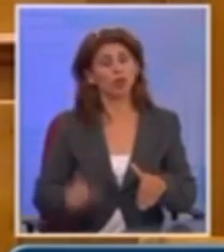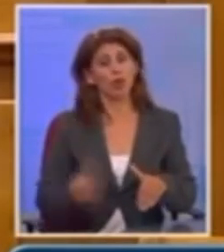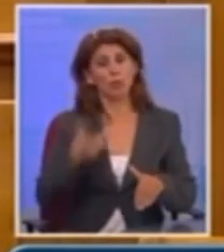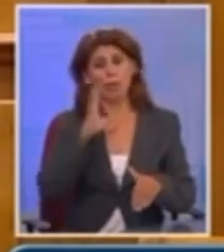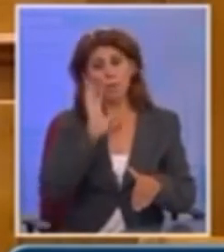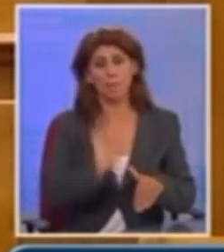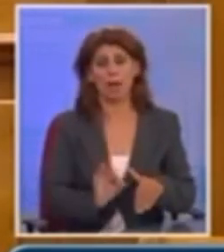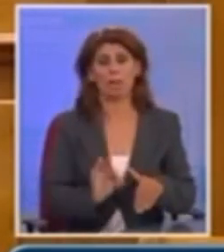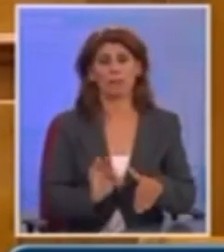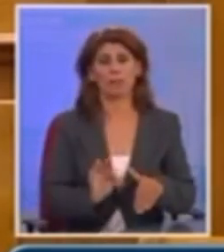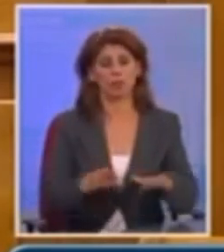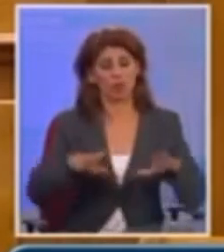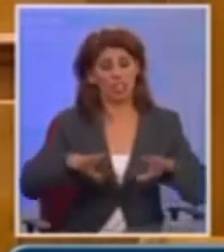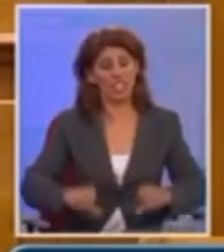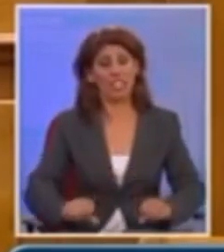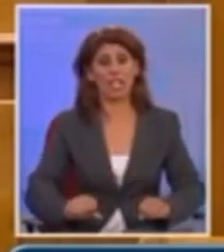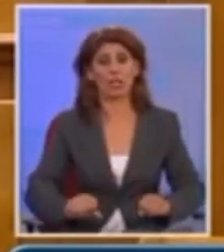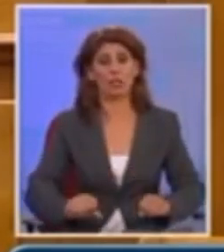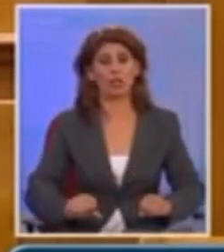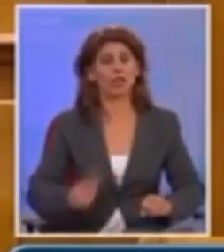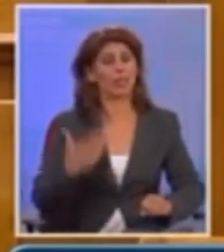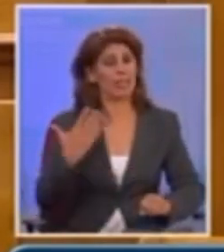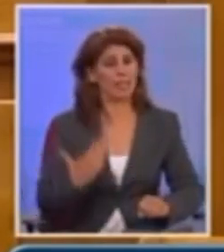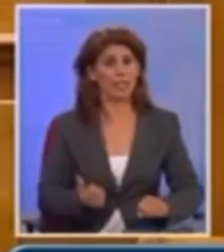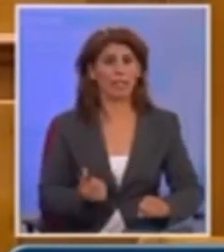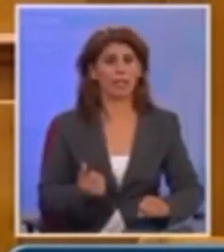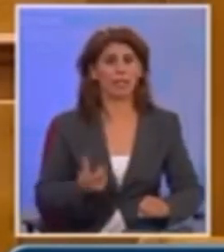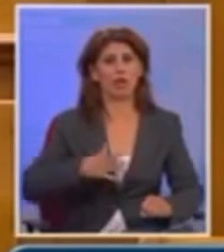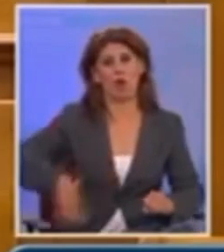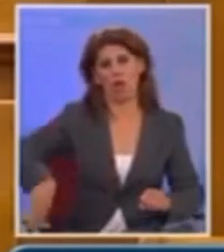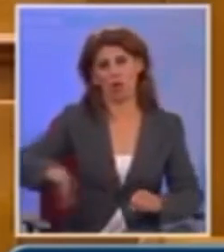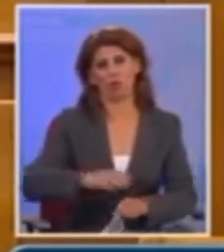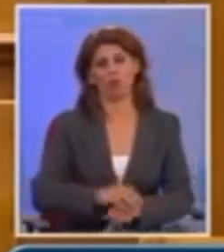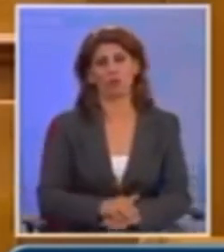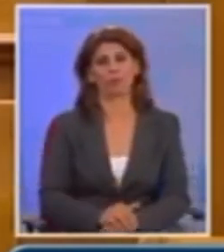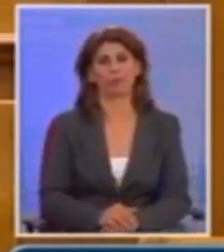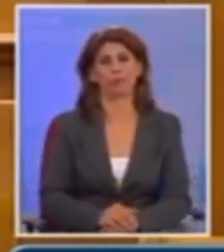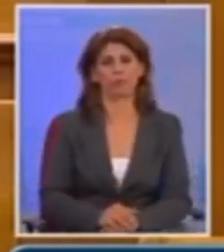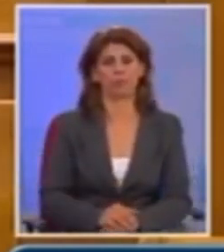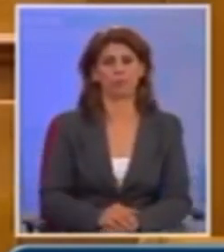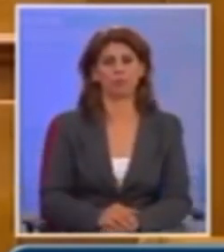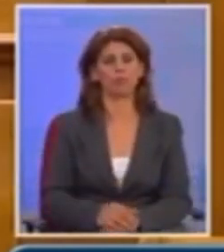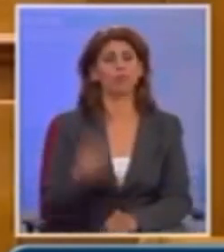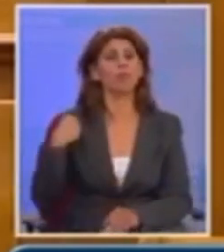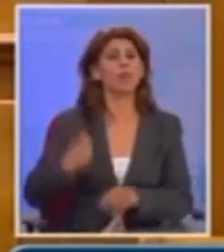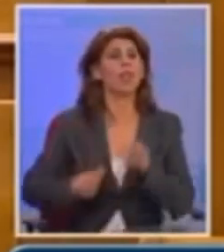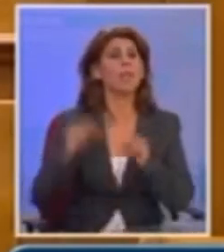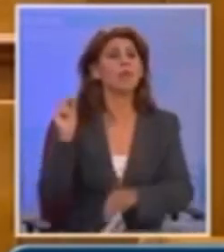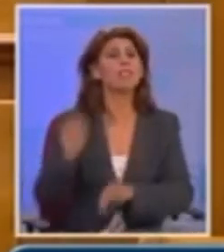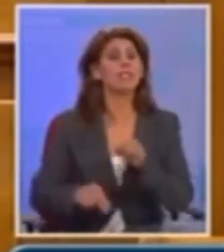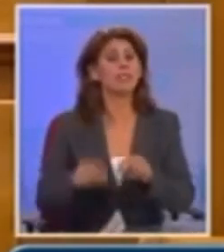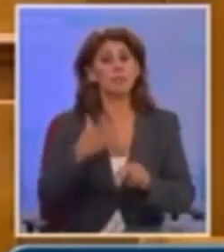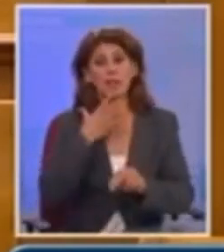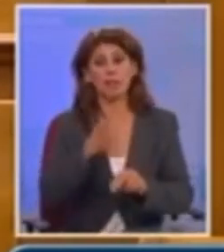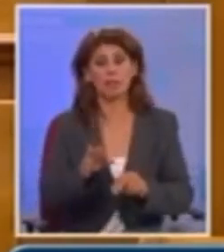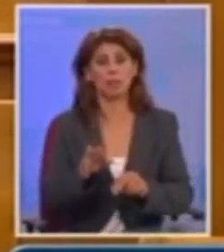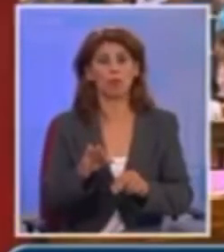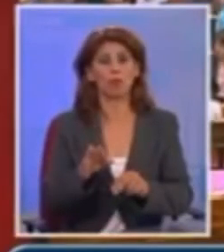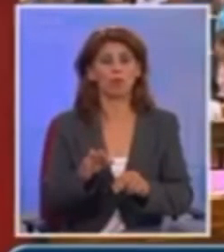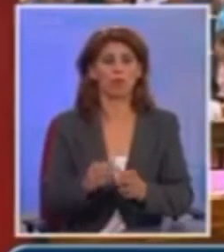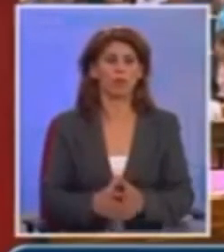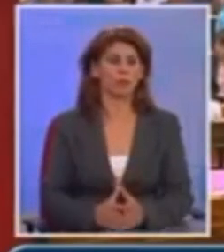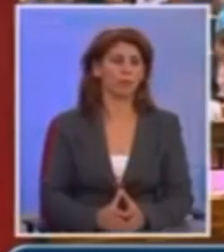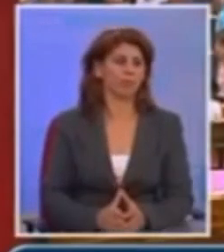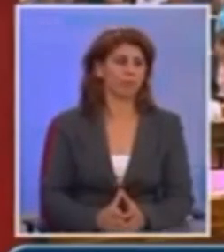πραγματικά κυρίαρχος και είναι ο λαός. Το δημοψήφισμα λοιπόν με